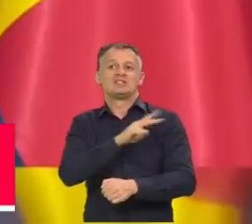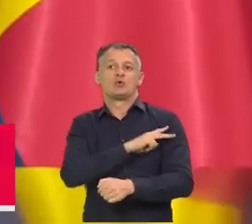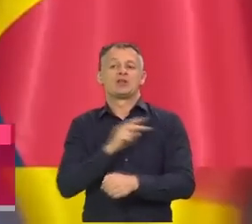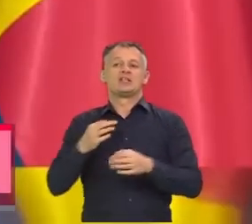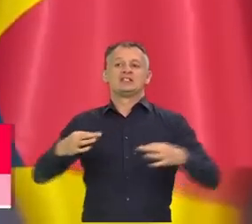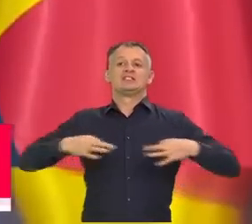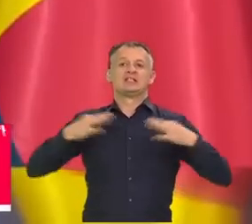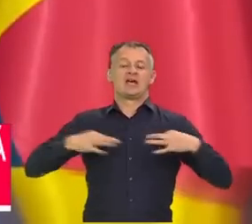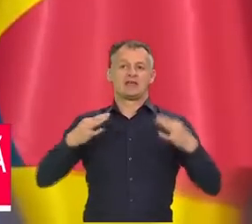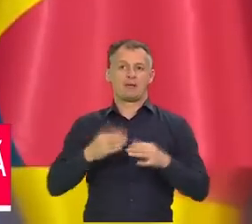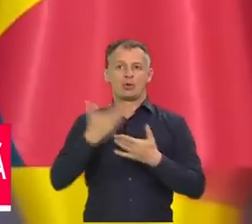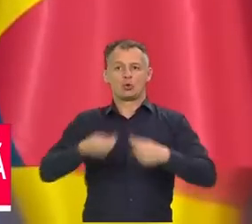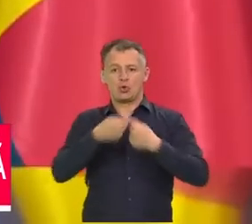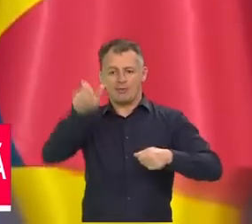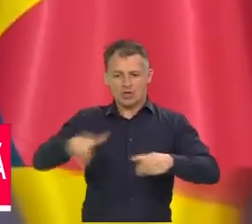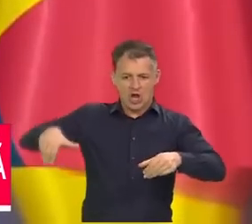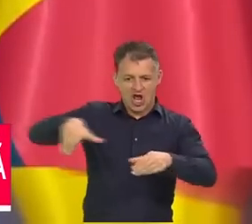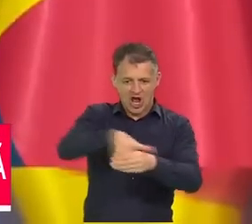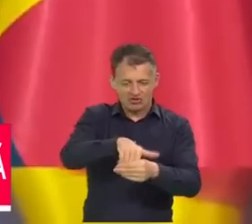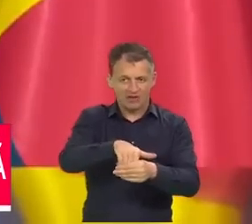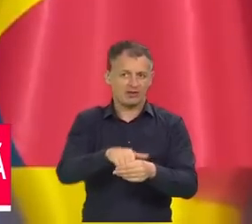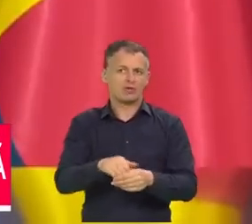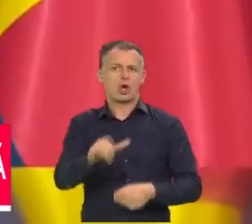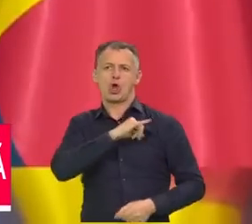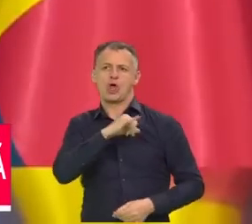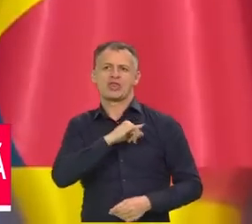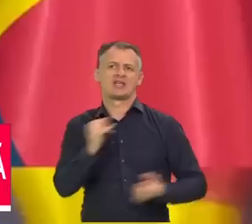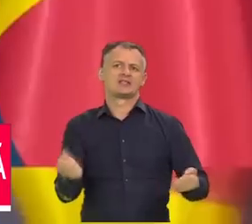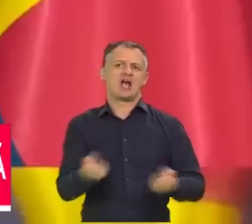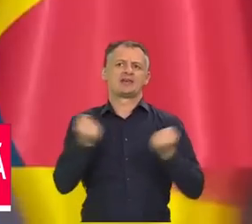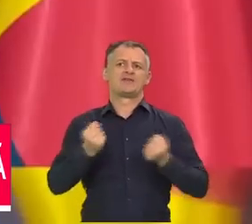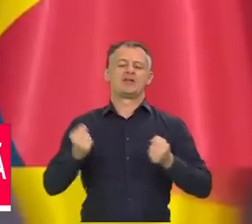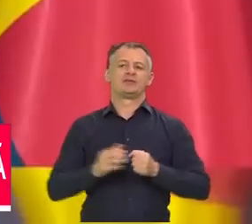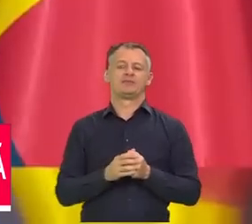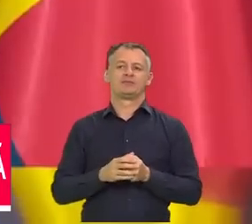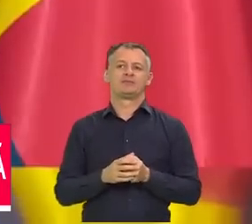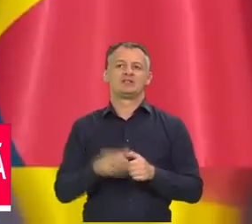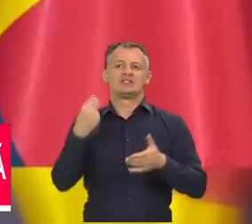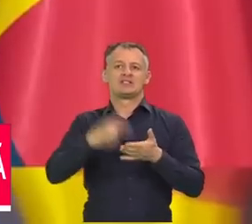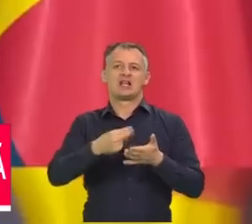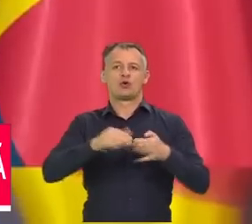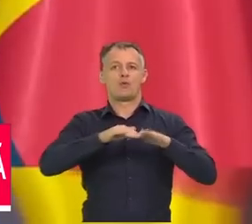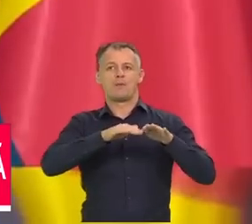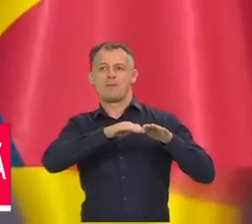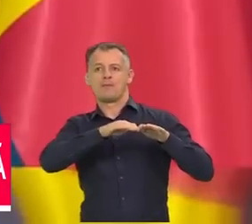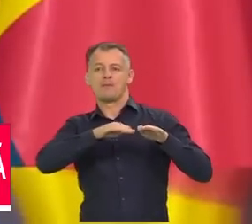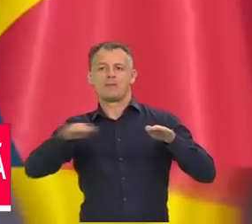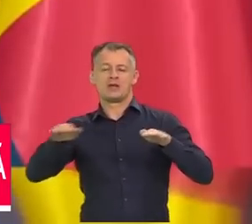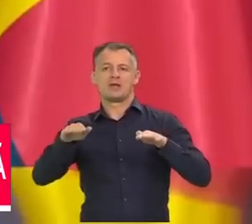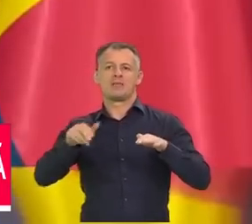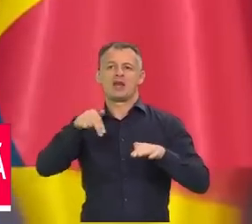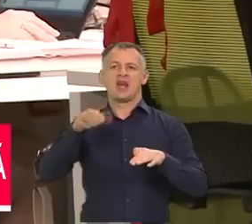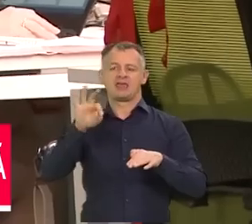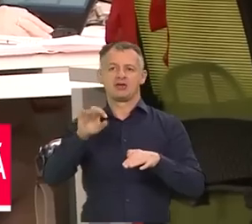sănătate pentru toți angajații, indiferent de activitate, salariul minim net al angajaților